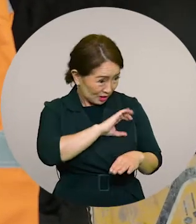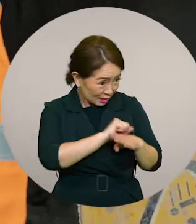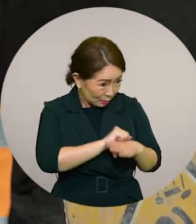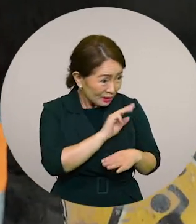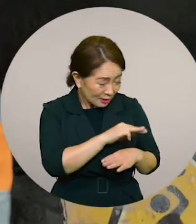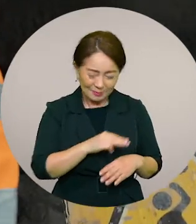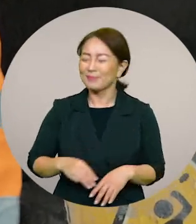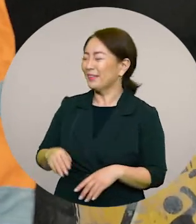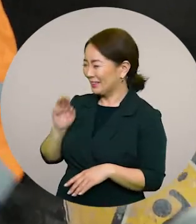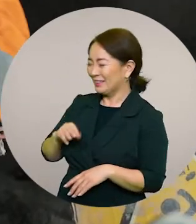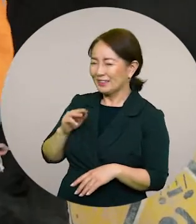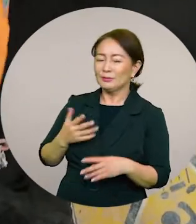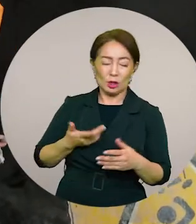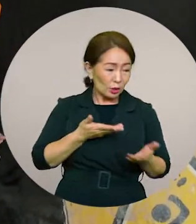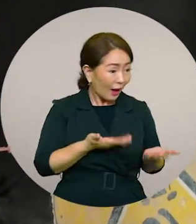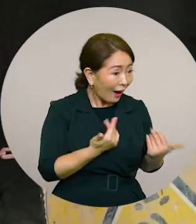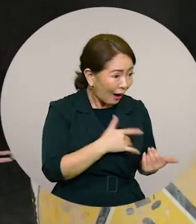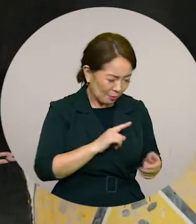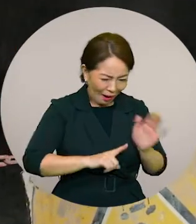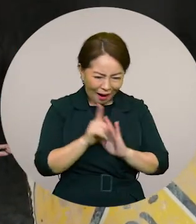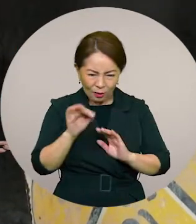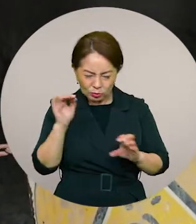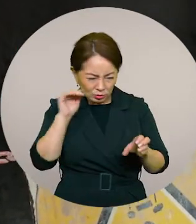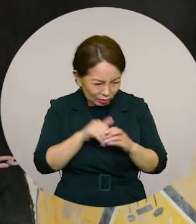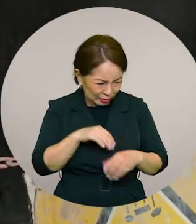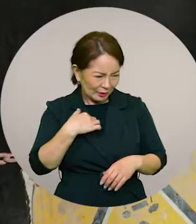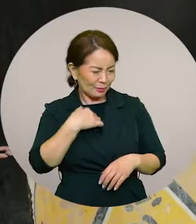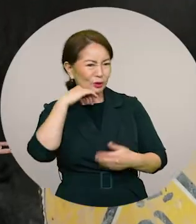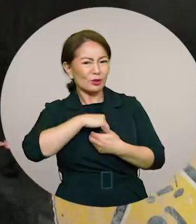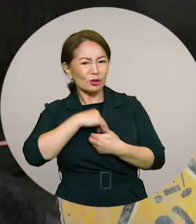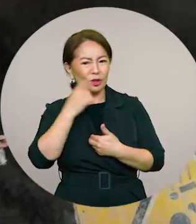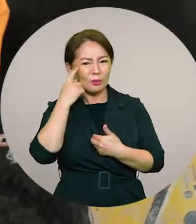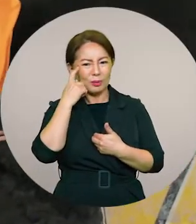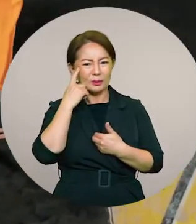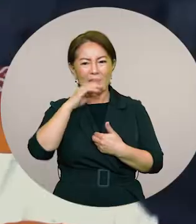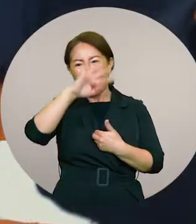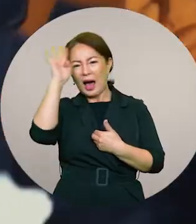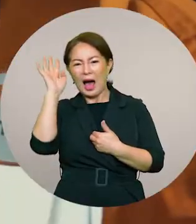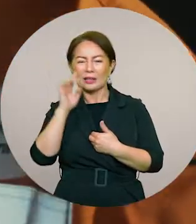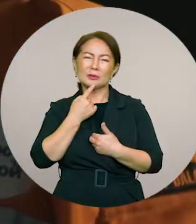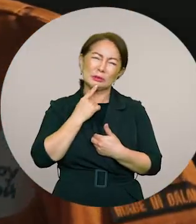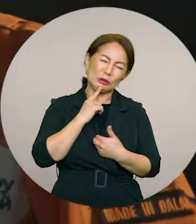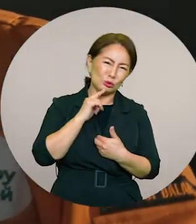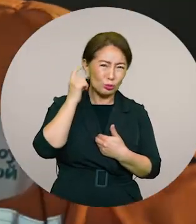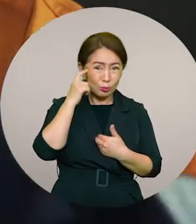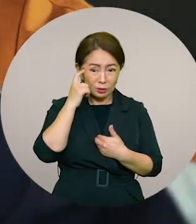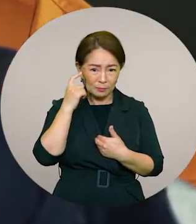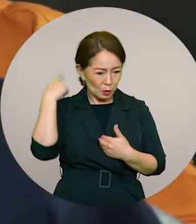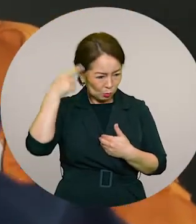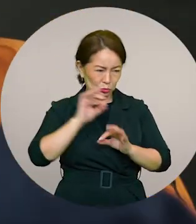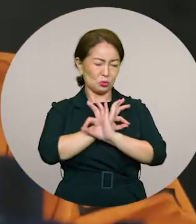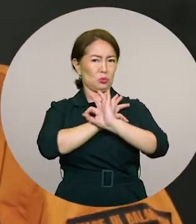юм биш үү? Тэгээд гайгүй. Би бас анх удаага орж ирэхдээ би бас дотроо нөгөө айгүй хадуу бүх юм айгүй хэцүү болоо гэж бодсон.